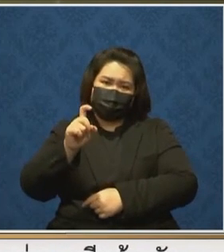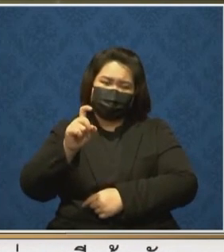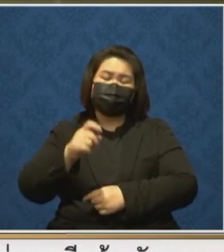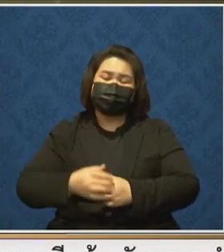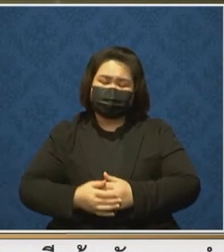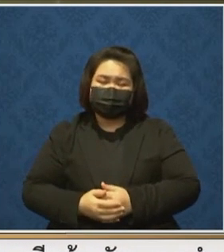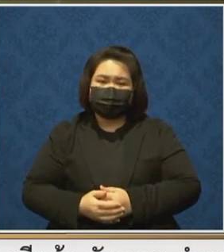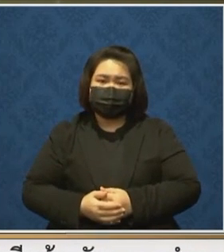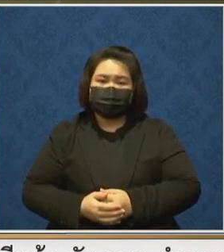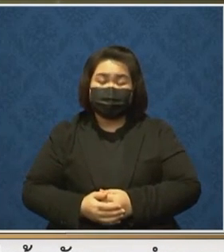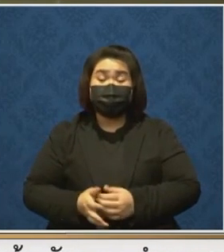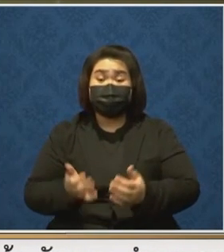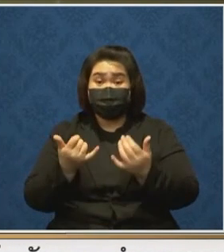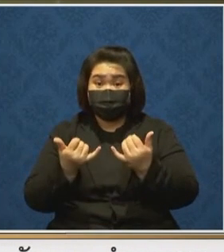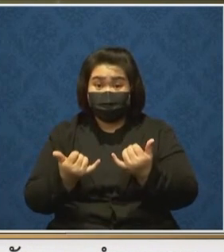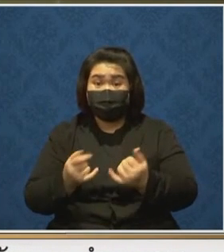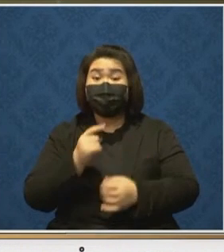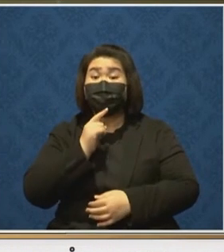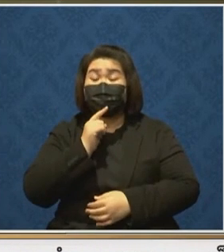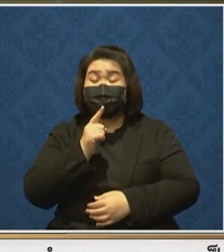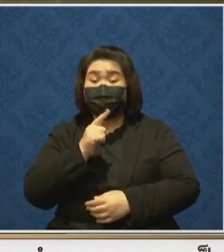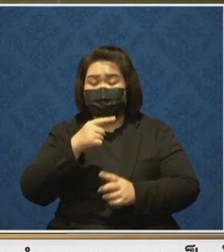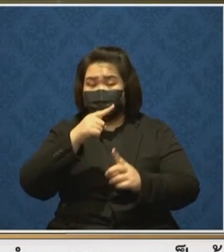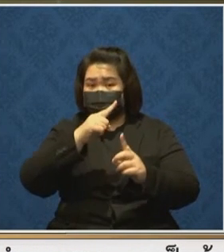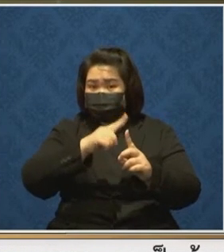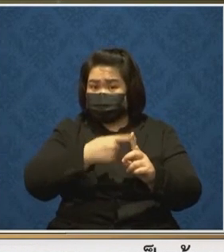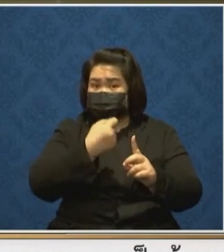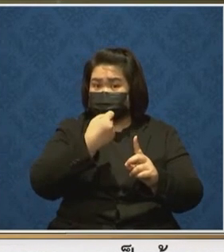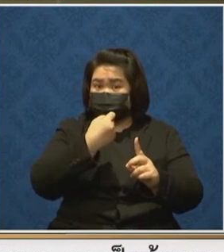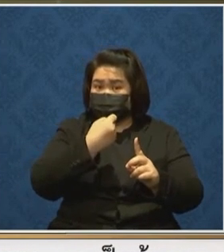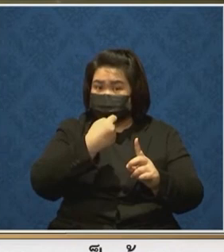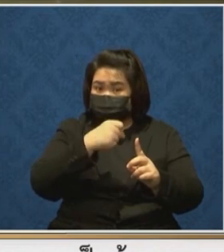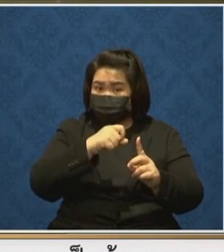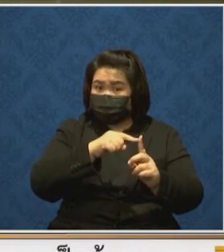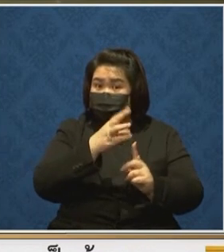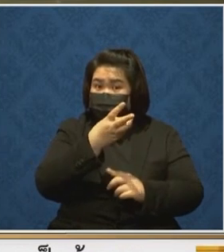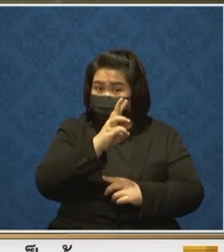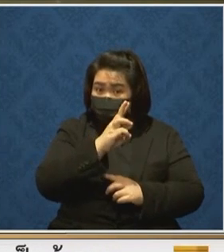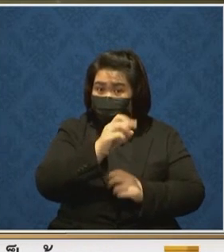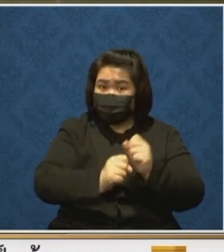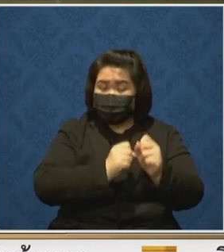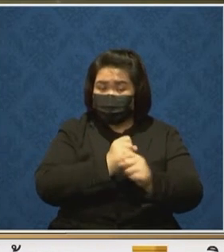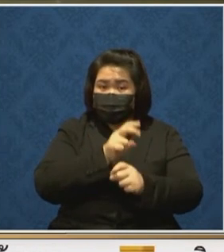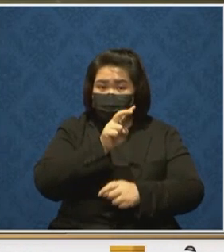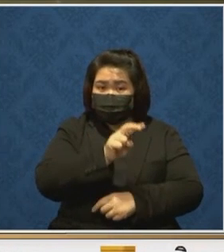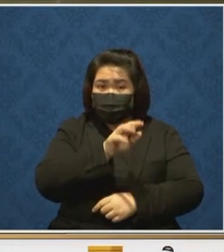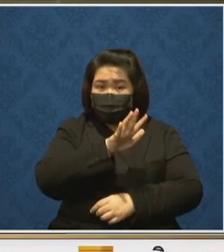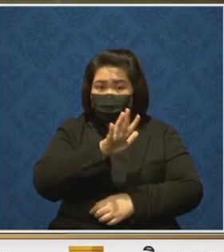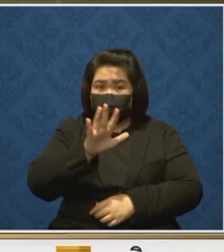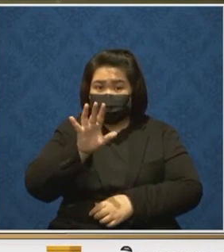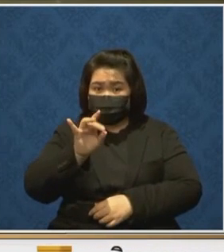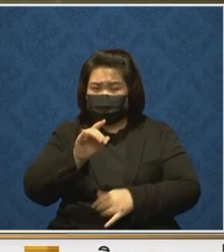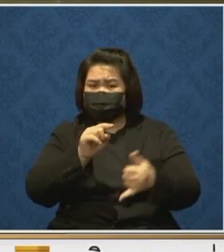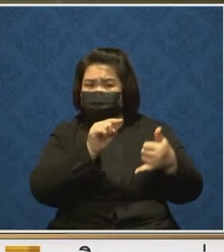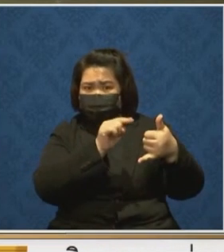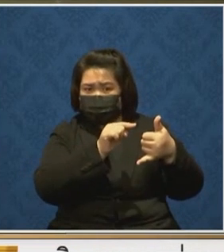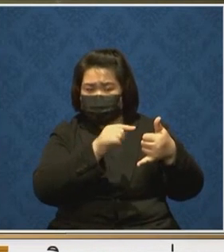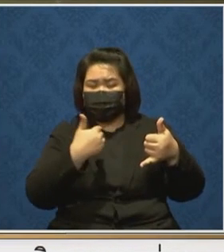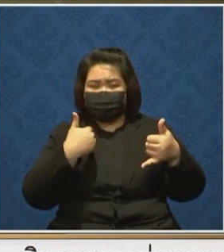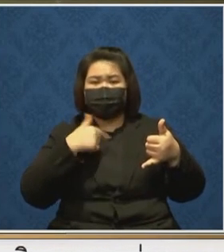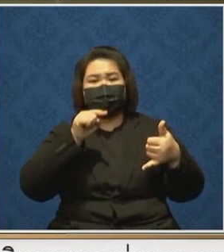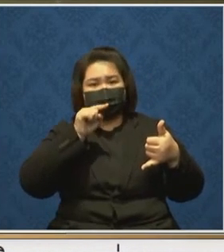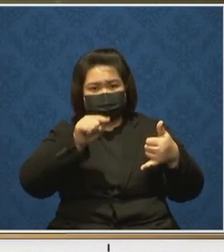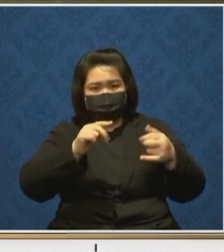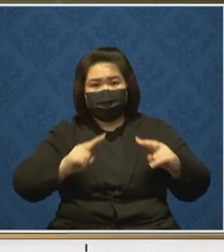ท่ประทานทขรบค้าแดงว่านับแต่วันที่ 16 ตุลาคม 258ทผลเอกประยุษจัโอชาได้มีปญชาให้